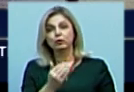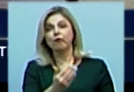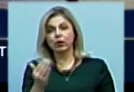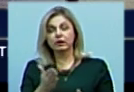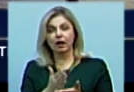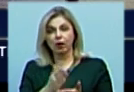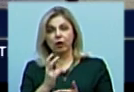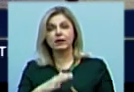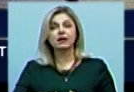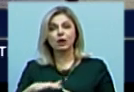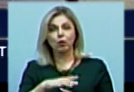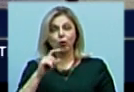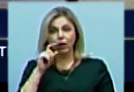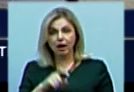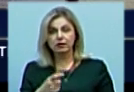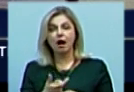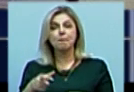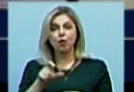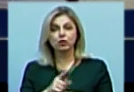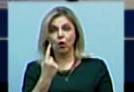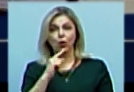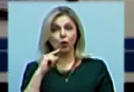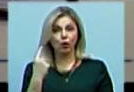знаходились на території України більше одного року.